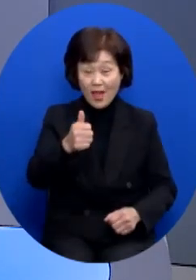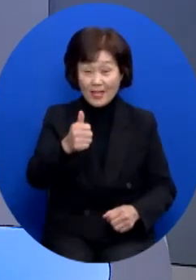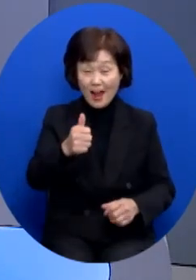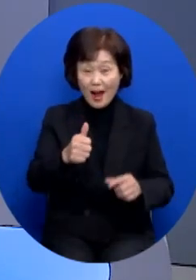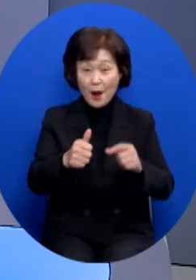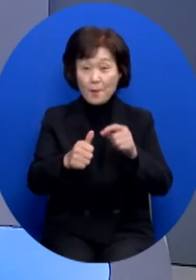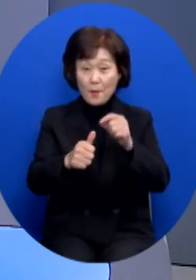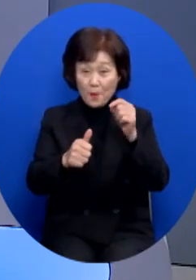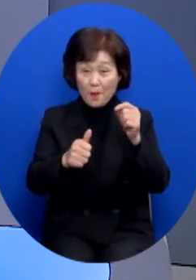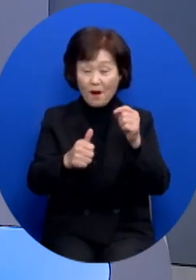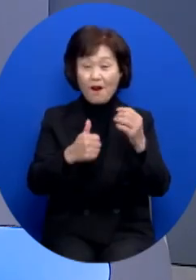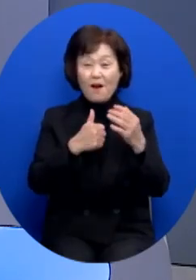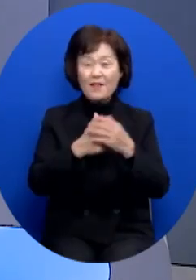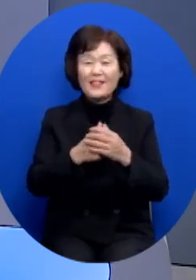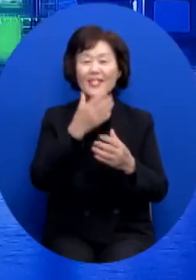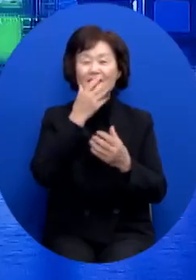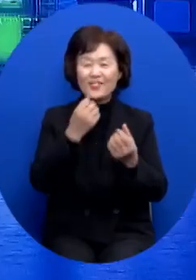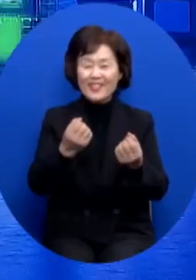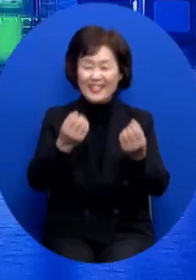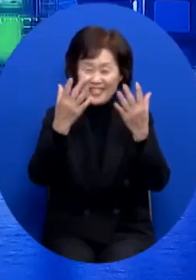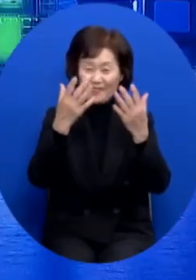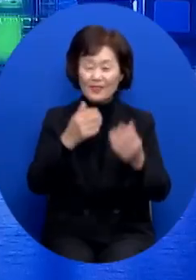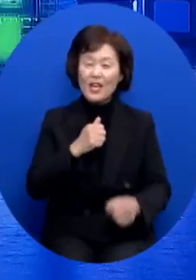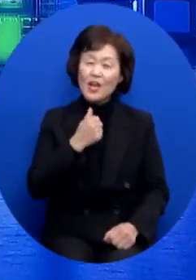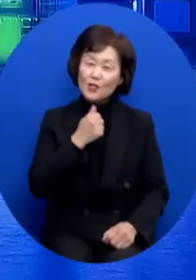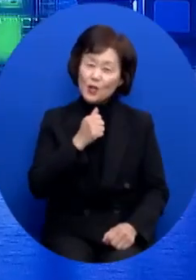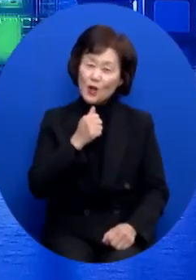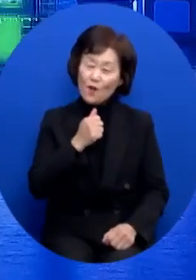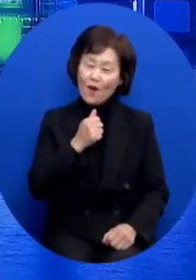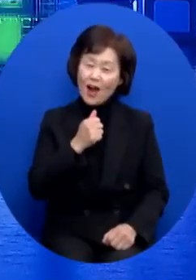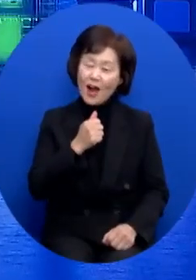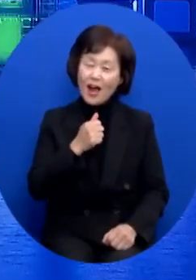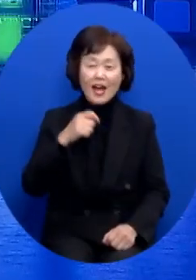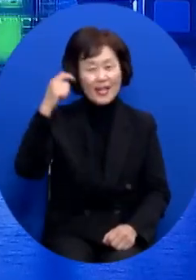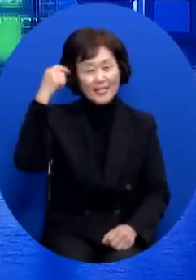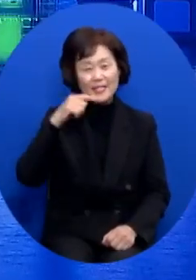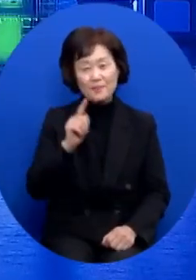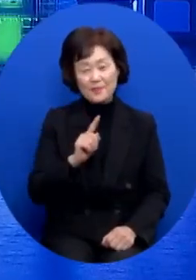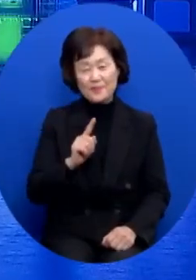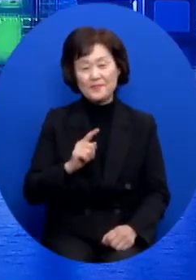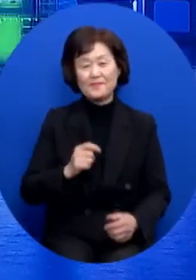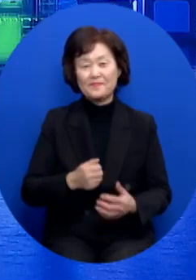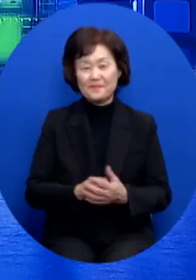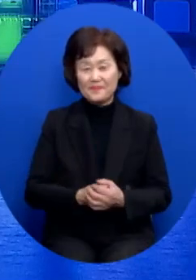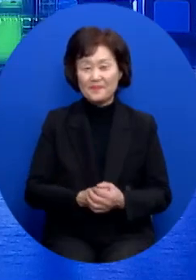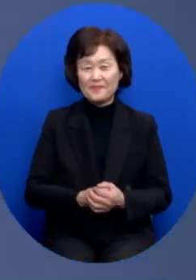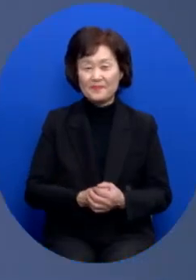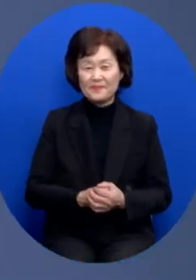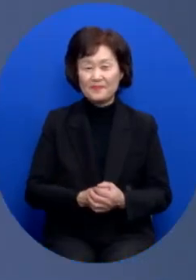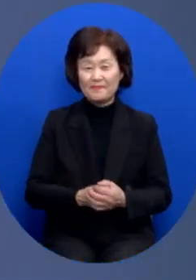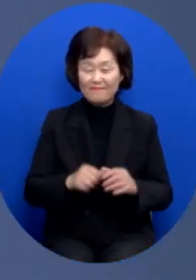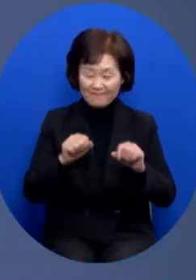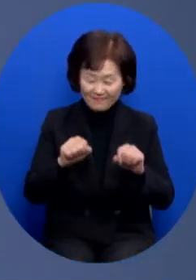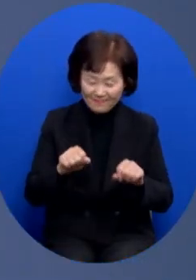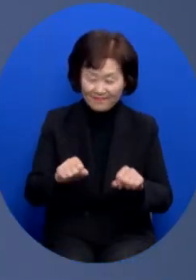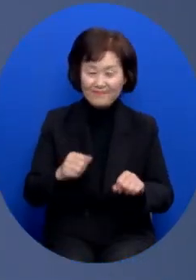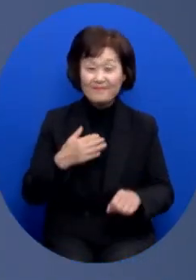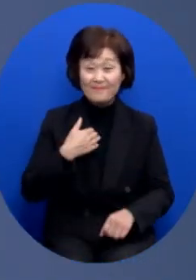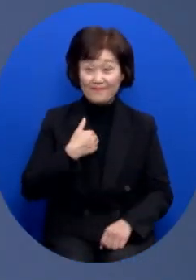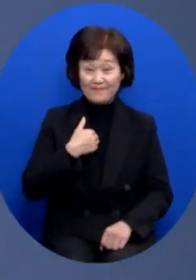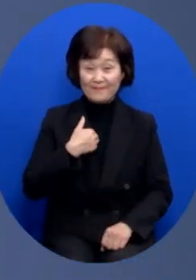네, 감사합니다. 본인 소개와 신임 회장 선출 소감 한 말씀 부탁드리겠습니다. 안녕하십니까.